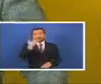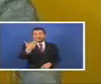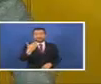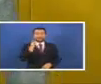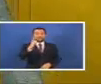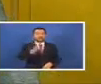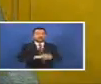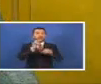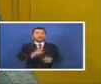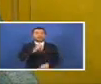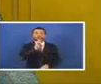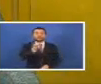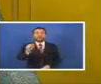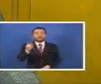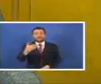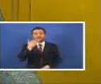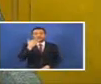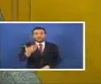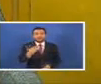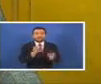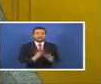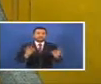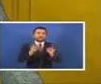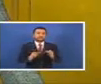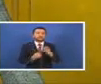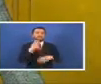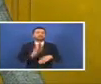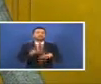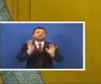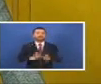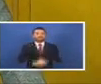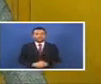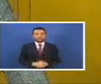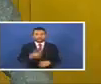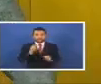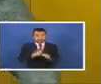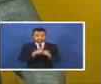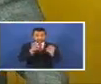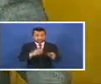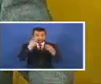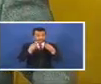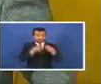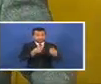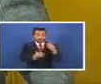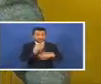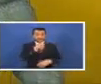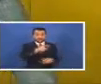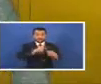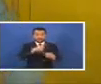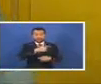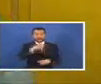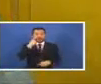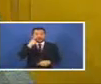ne yapıyorsunuz beyler nidası yükselmemiş. İş bu kıyıma gelince ve bu da